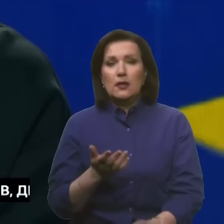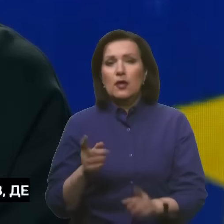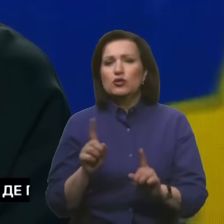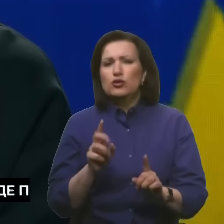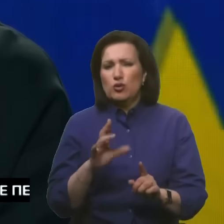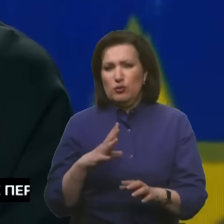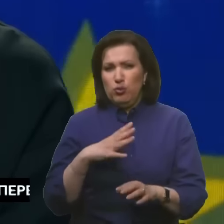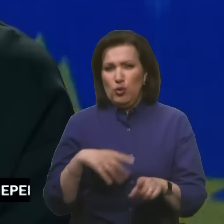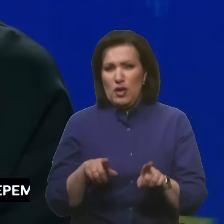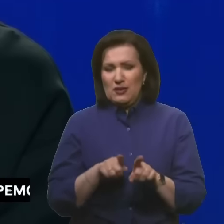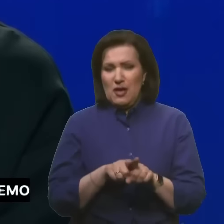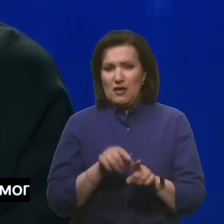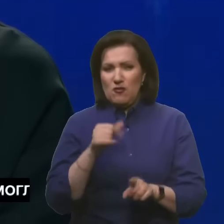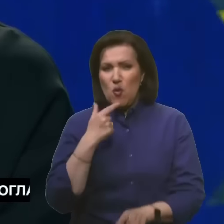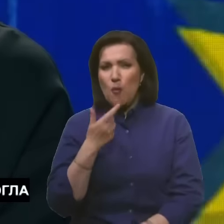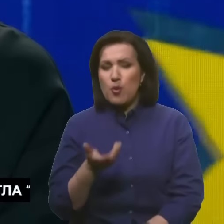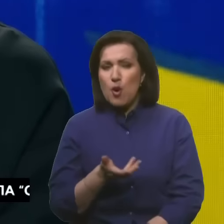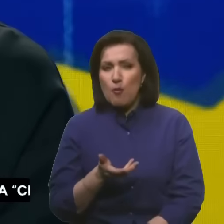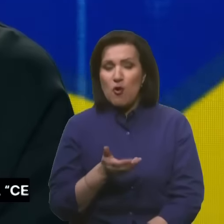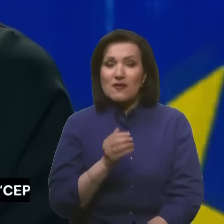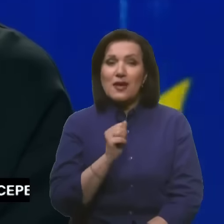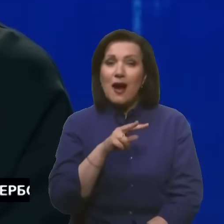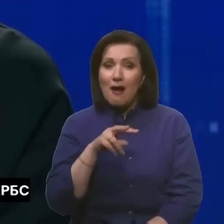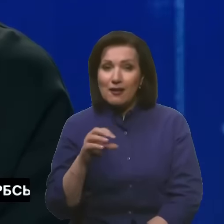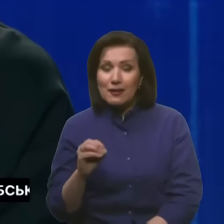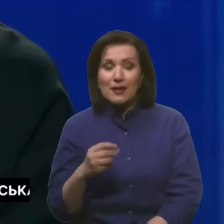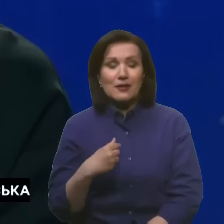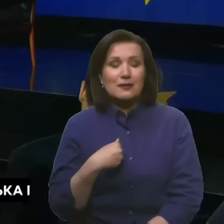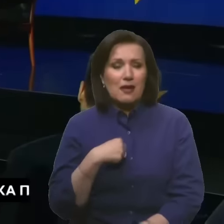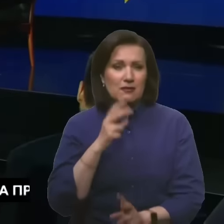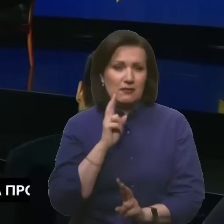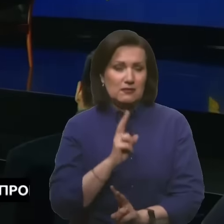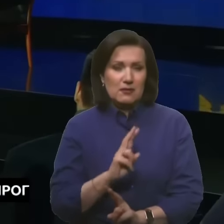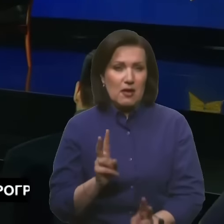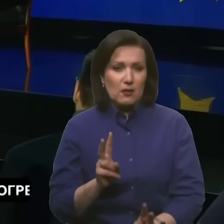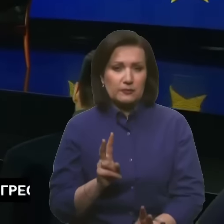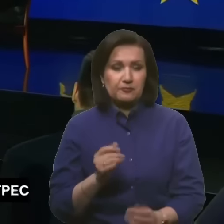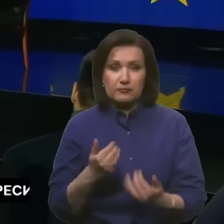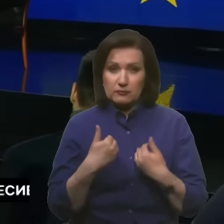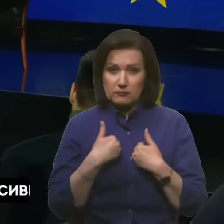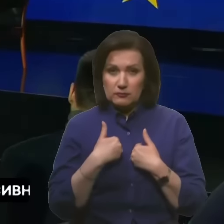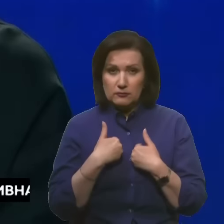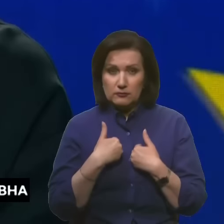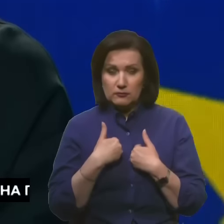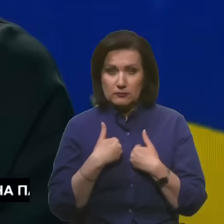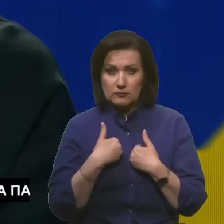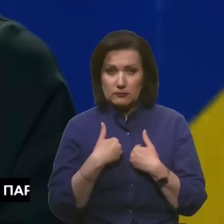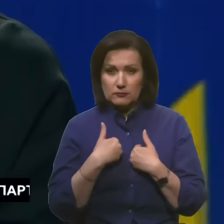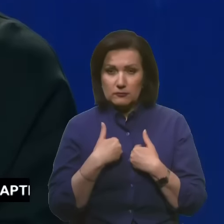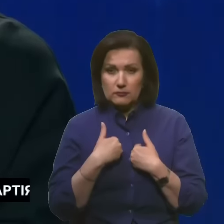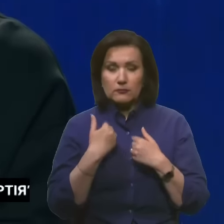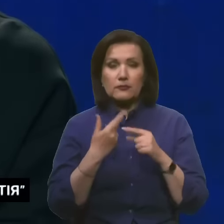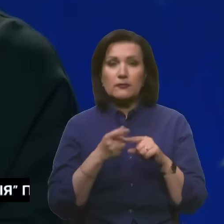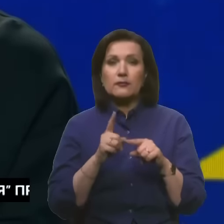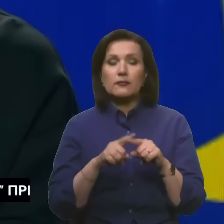Щось було таке в його промові, але я не знаю. Для мене